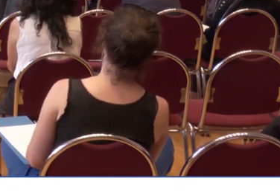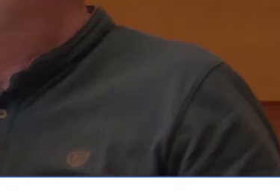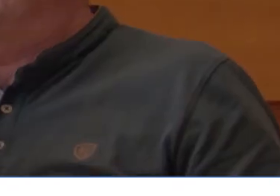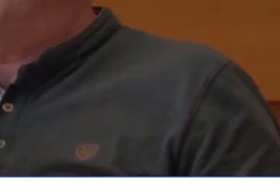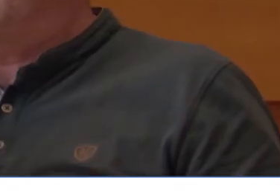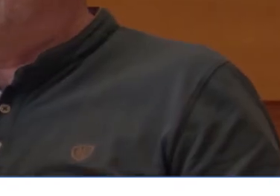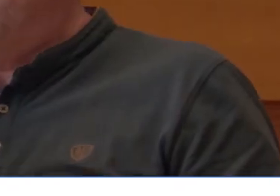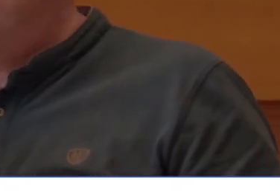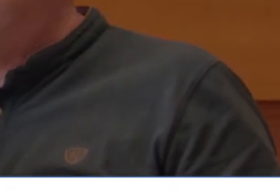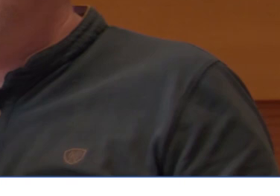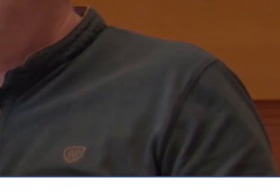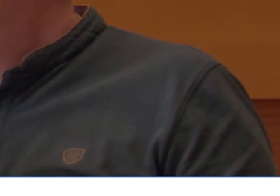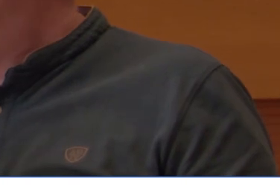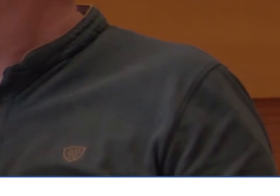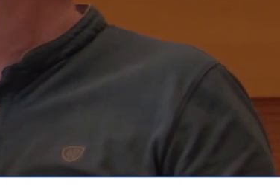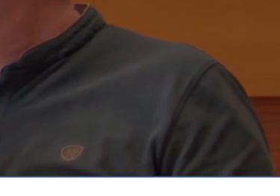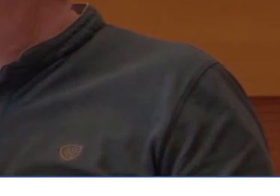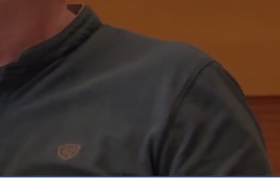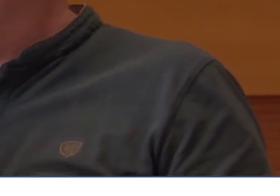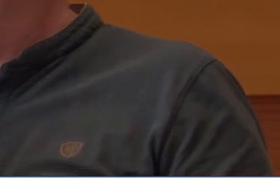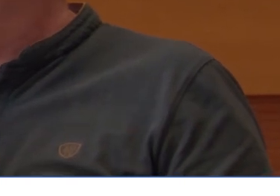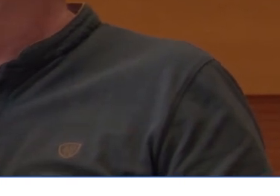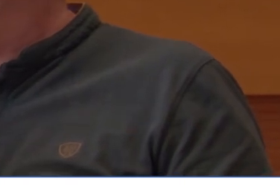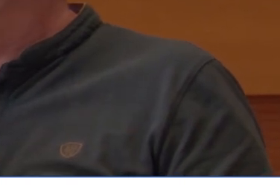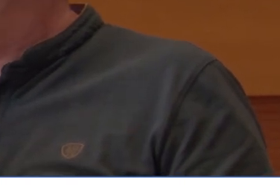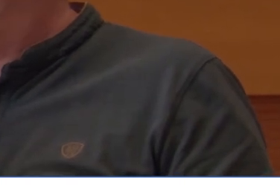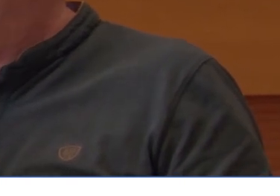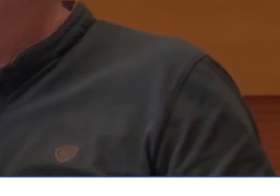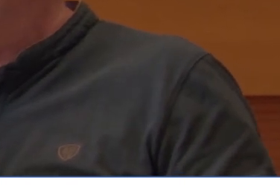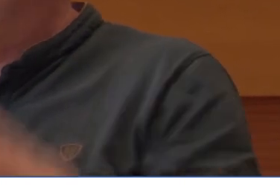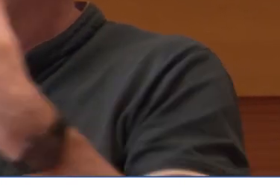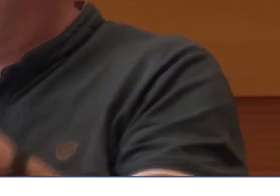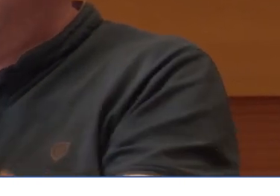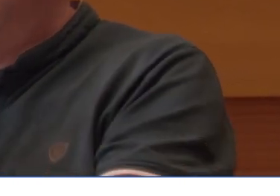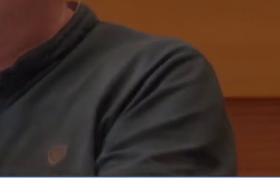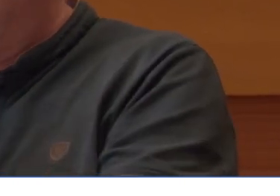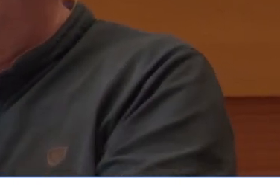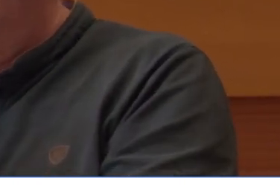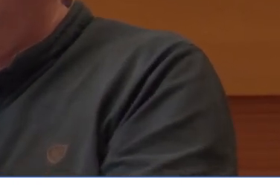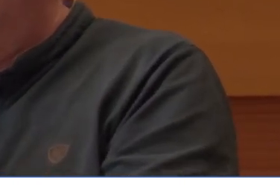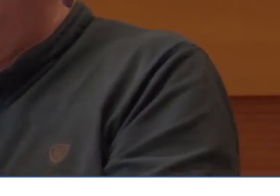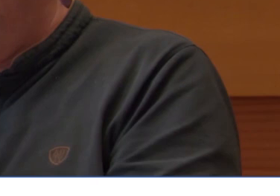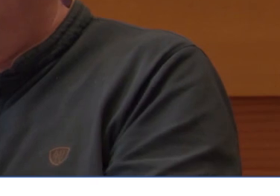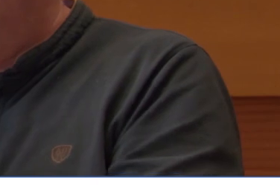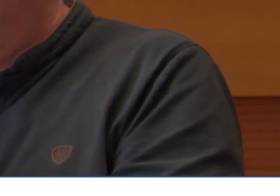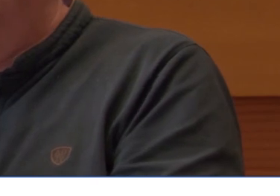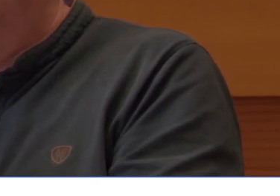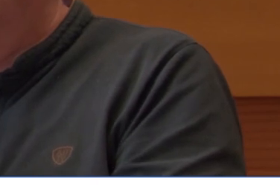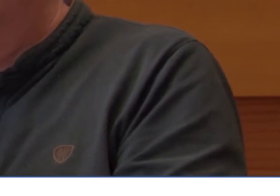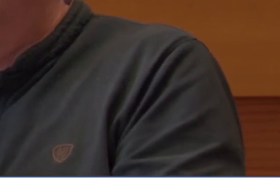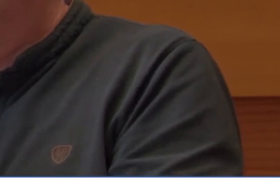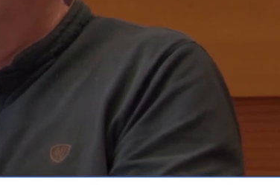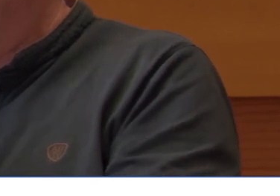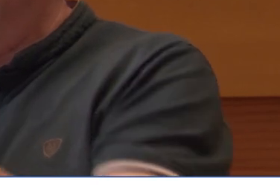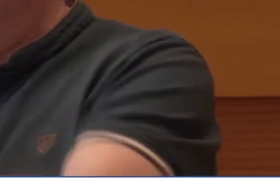Fristen würde ich gleich noch was dazu sagen die Jugendhilfe ist das Verfahren nicht so straff durchstrukturiert